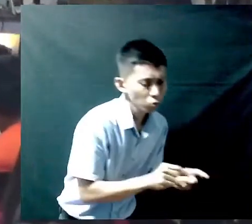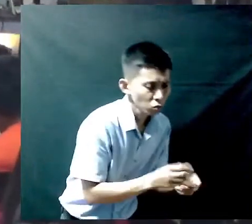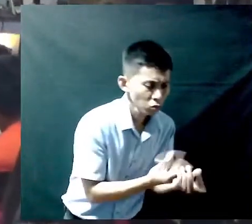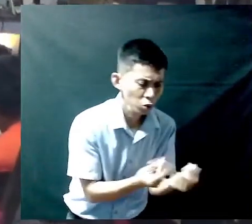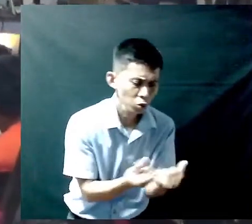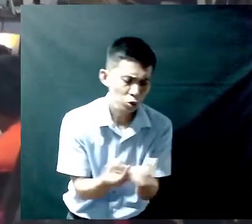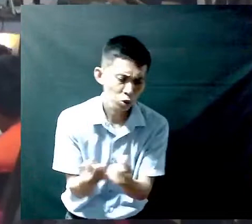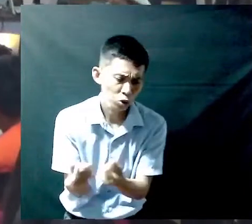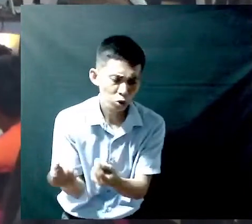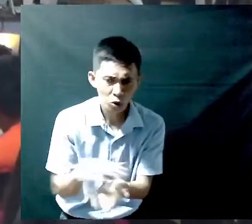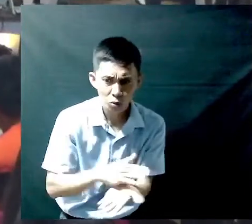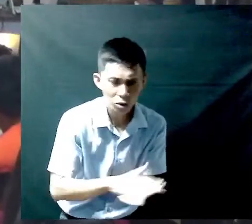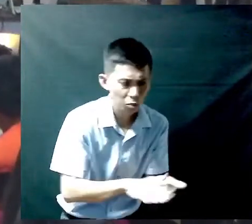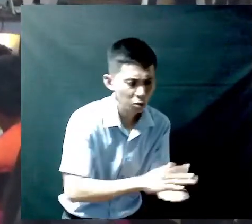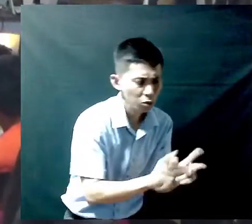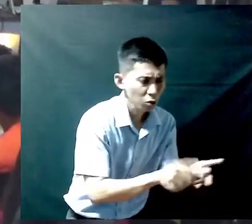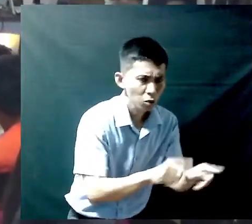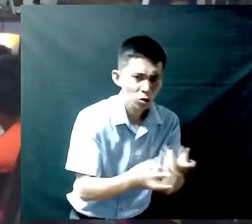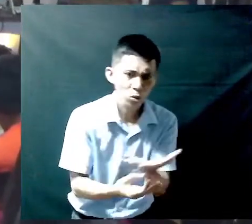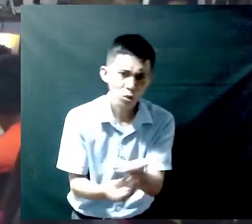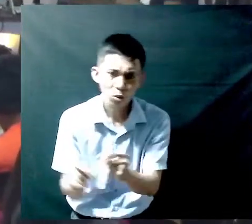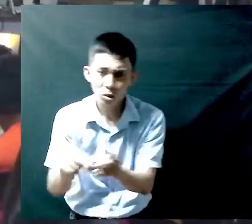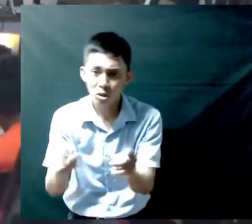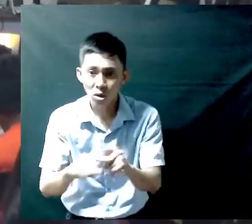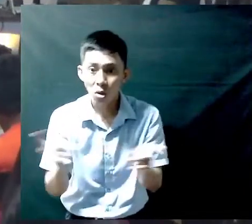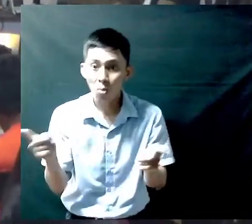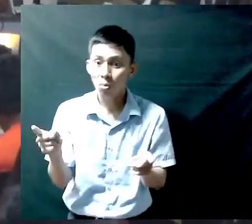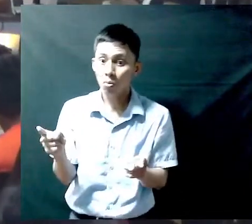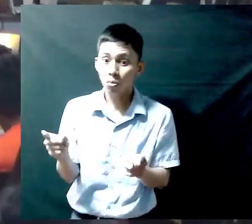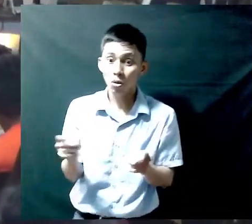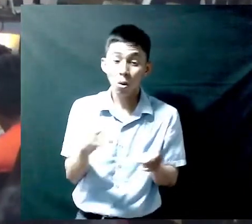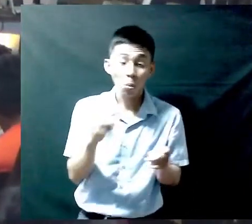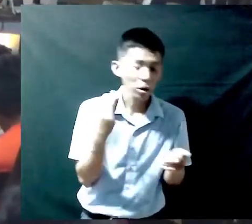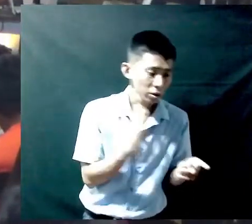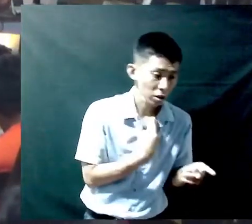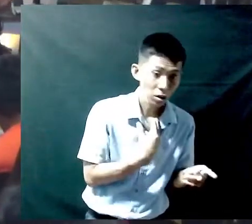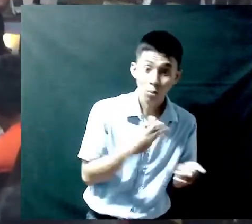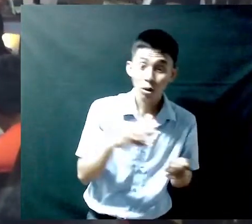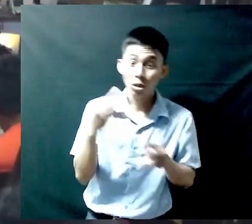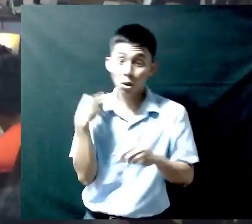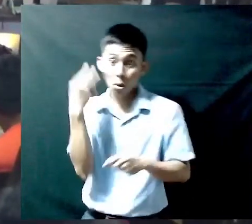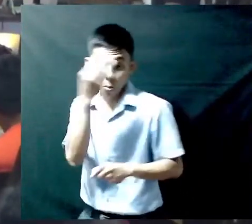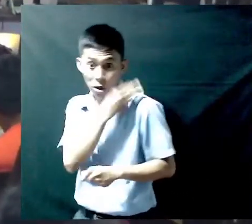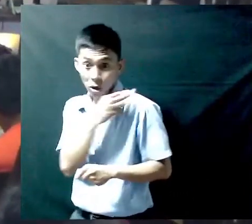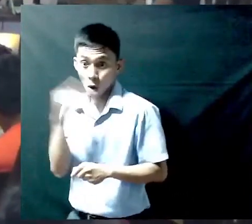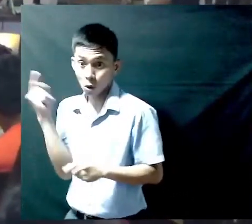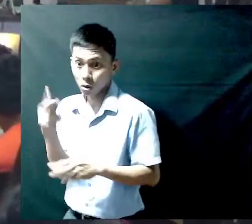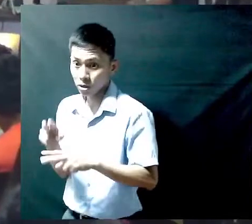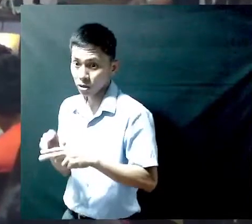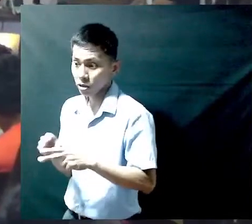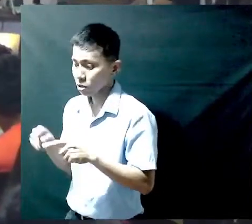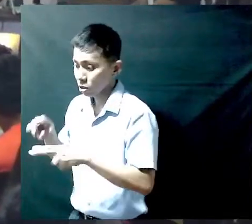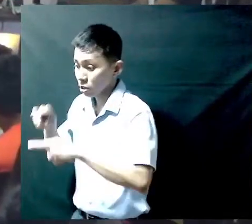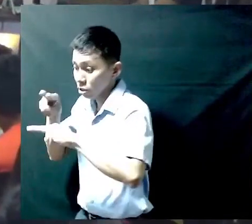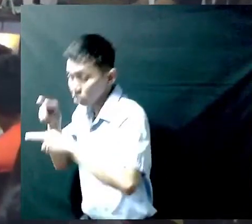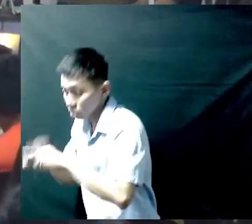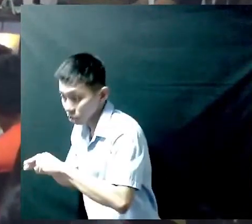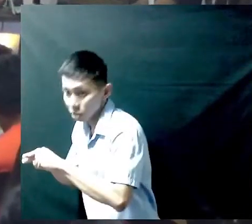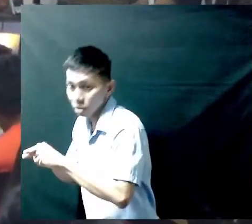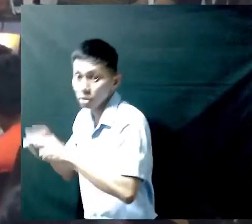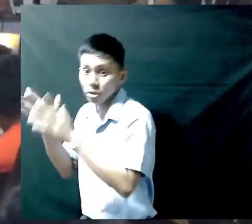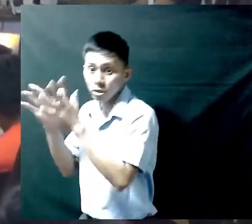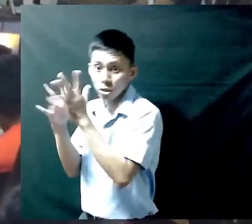Jesus. Dumating yung time si Martha, sabi niya, pagod na ako ah. Lord, sabi mo nga sa kapatid ko, tulungan ako, napapagod na ako rito